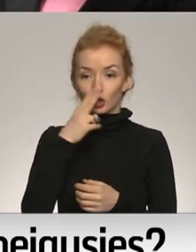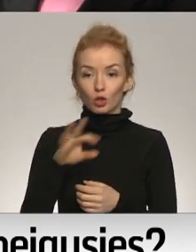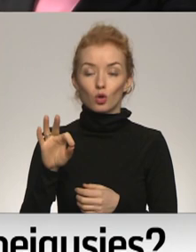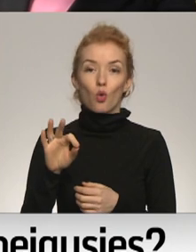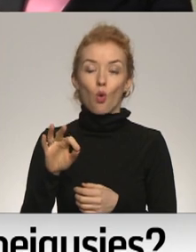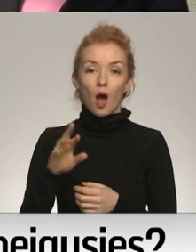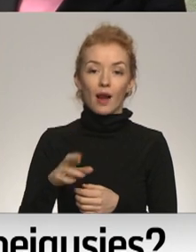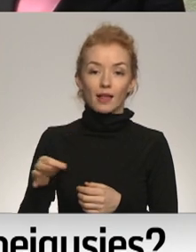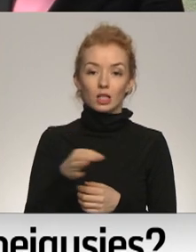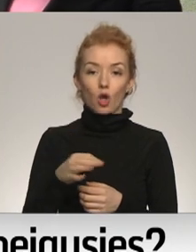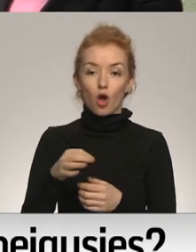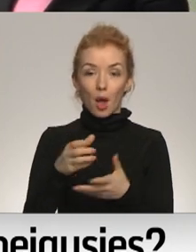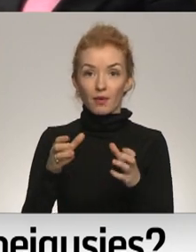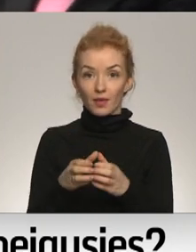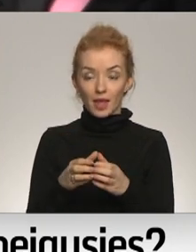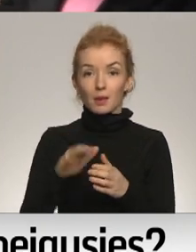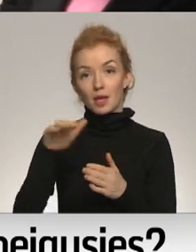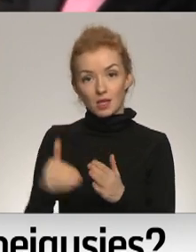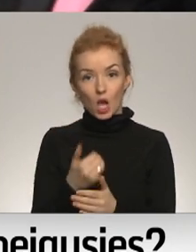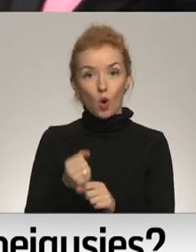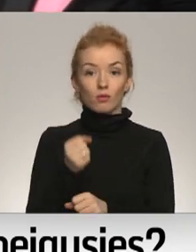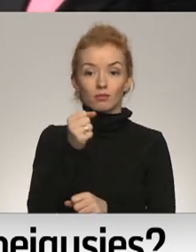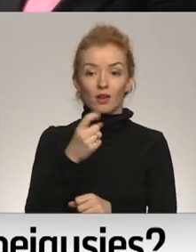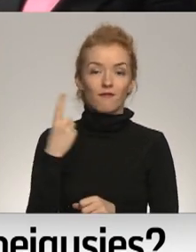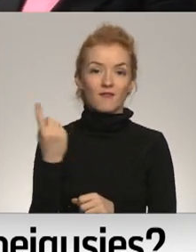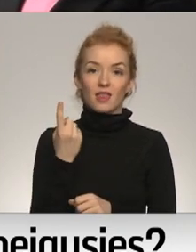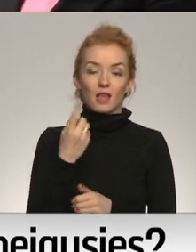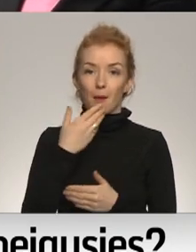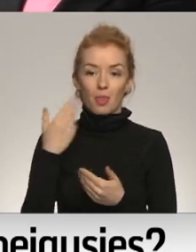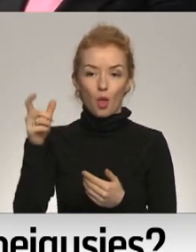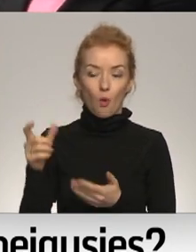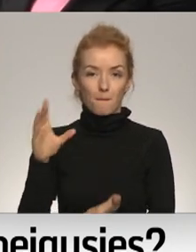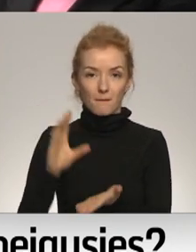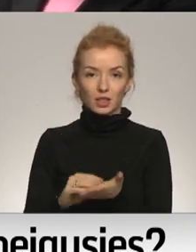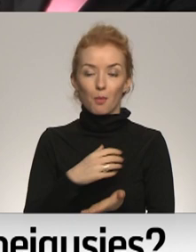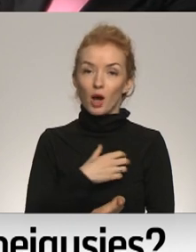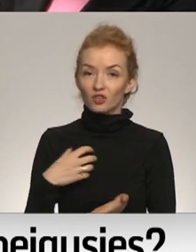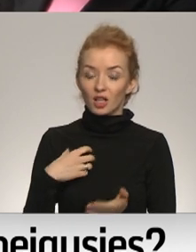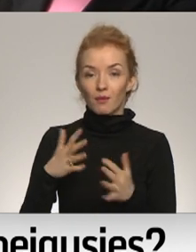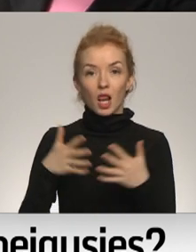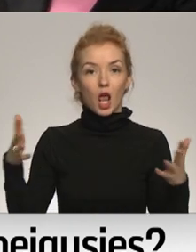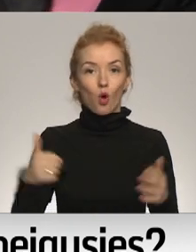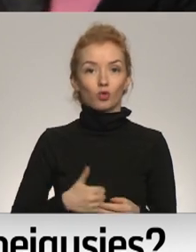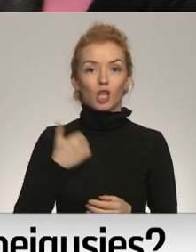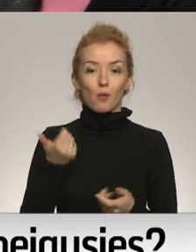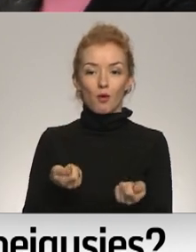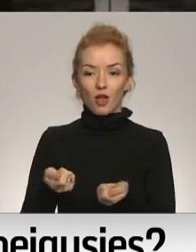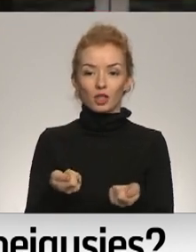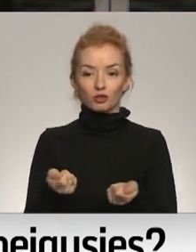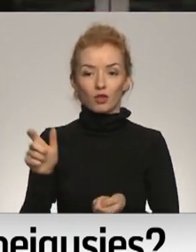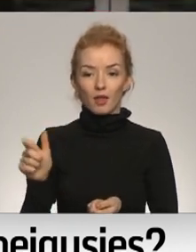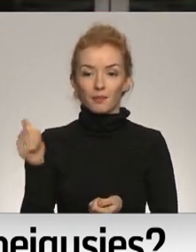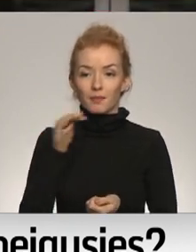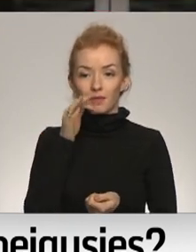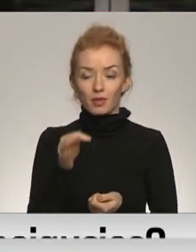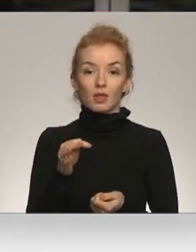reģiona apvienības, jaunajam Jelgavas novada mēram vienīgajam nav pieredzes pašvaldības vai liela uzņēmuma vadīšanā. Kādā